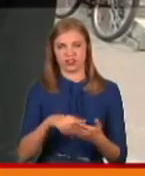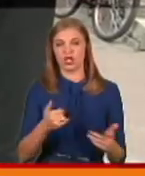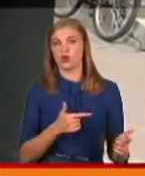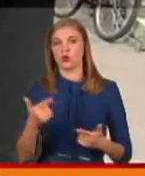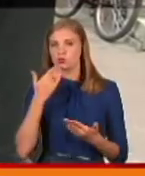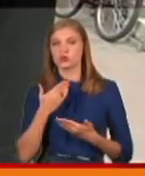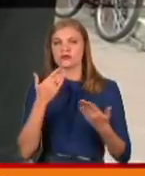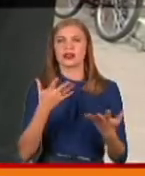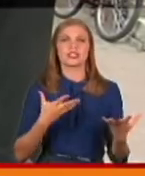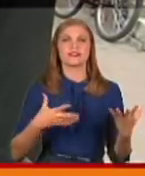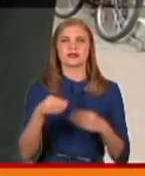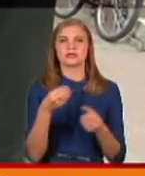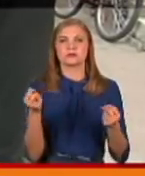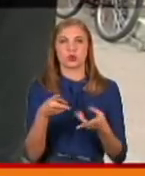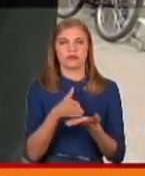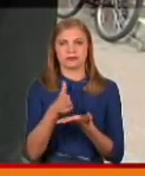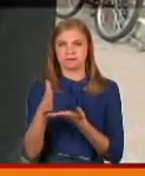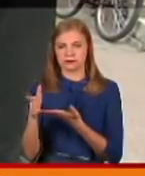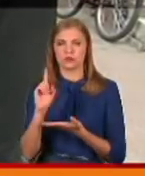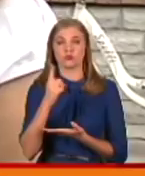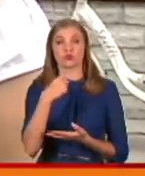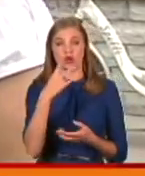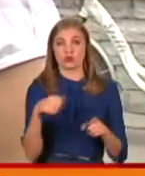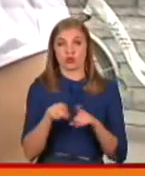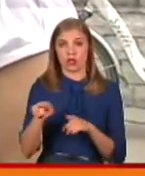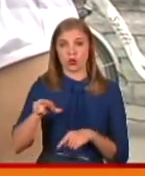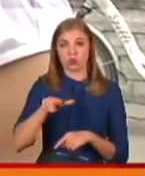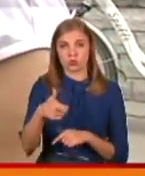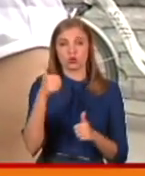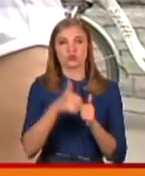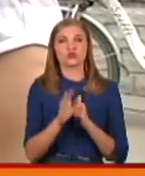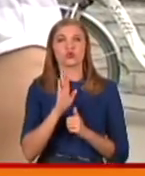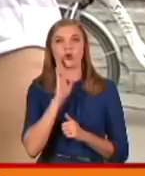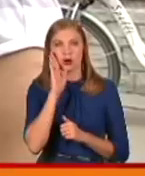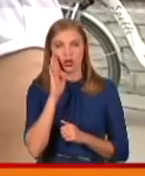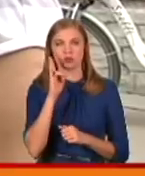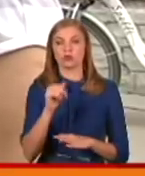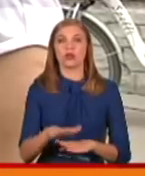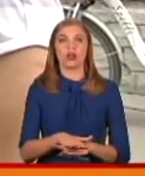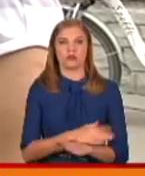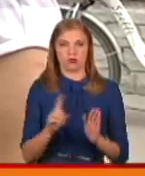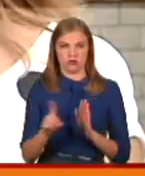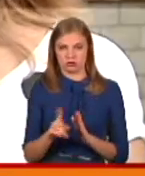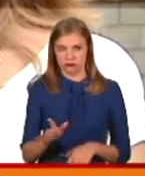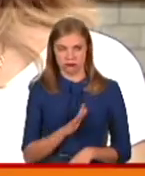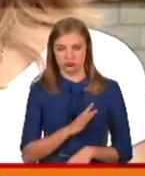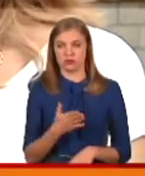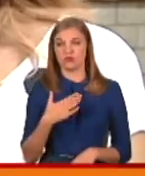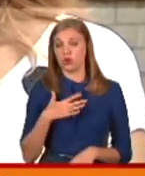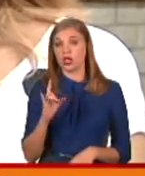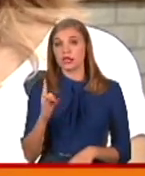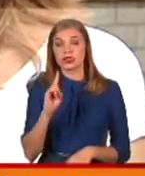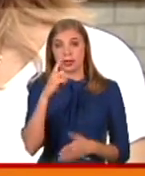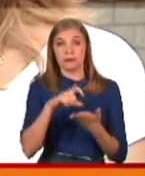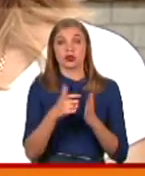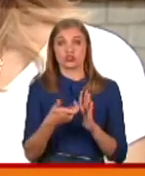готують звернення в усі профільні установи, бо кажуть, на таку дорогу щоранку їх надовго не вистачить. Моя дитина в